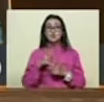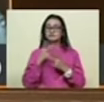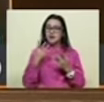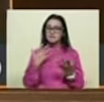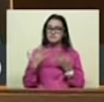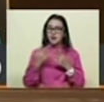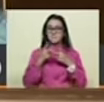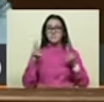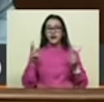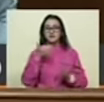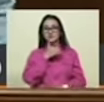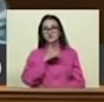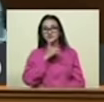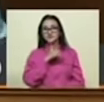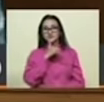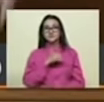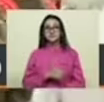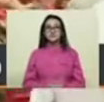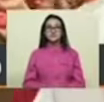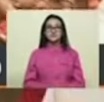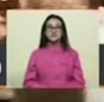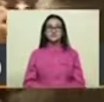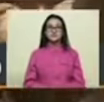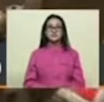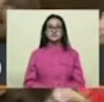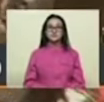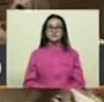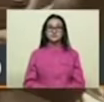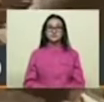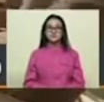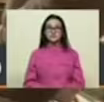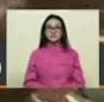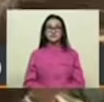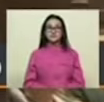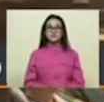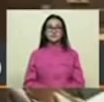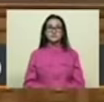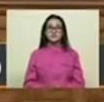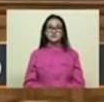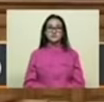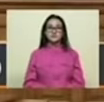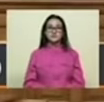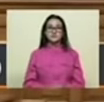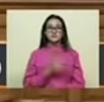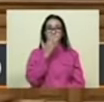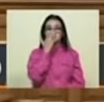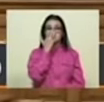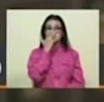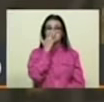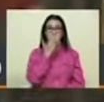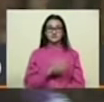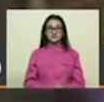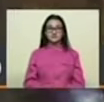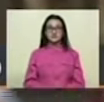laut dem Medien und ihre Nutzer für Inhalte bestraft werden können, die zu Hass oder Intoleranz anstiften, mit bis zu 20 Jahren